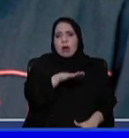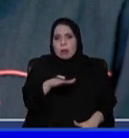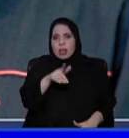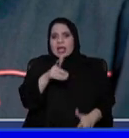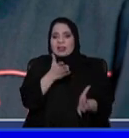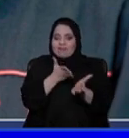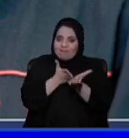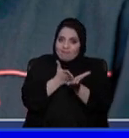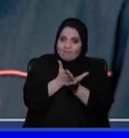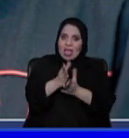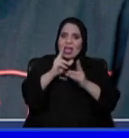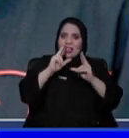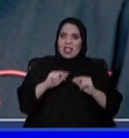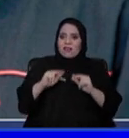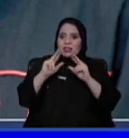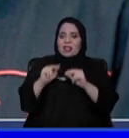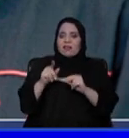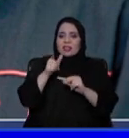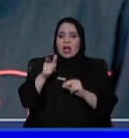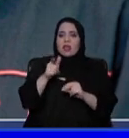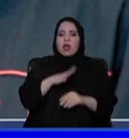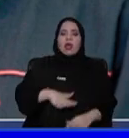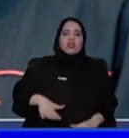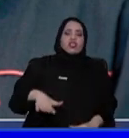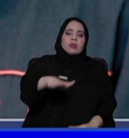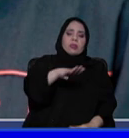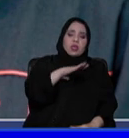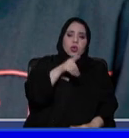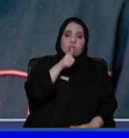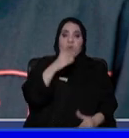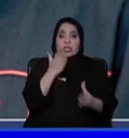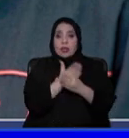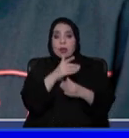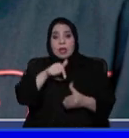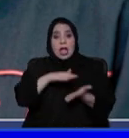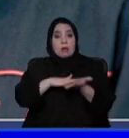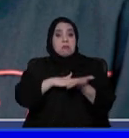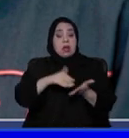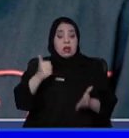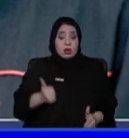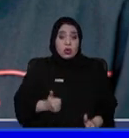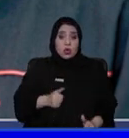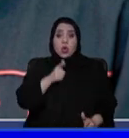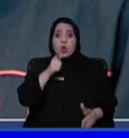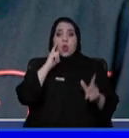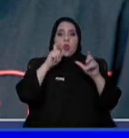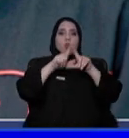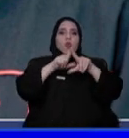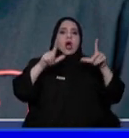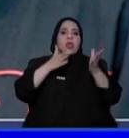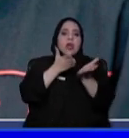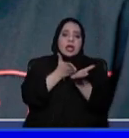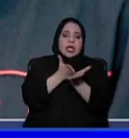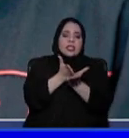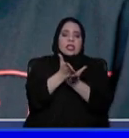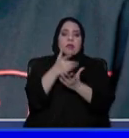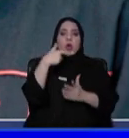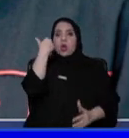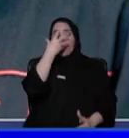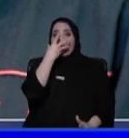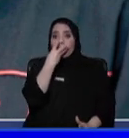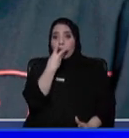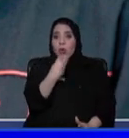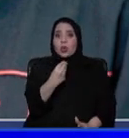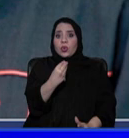على خطط عايش السلمي اللي البحرين رسمت مسيرة ورسمت طريق